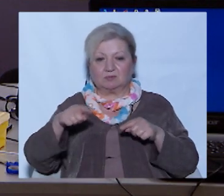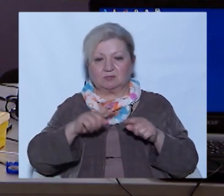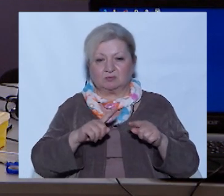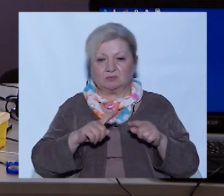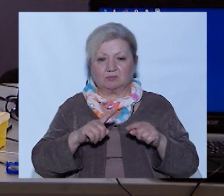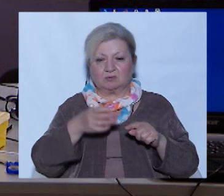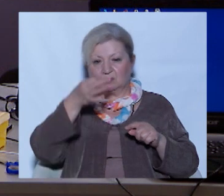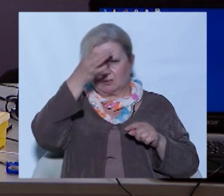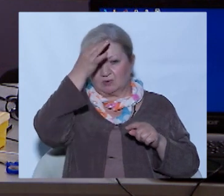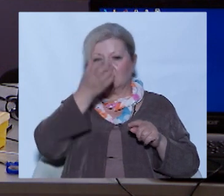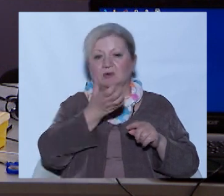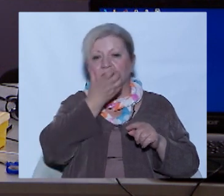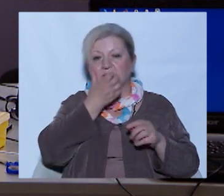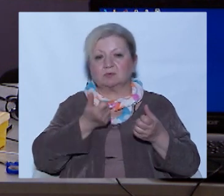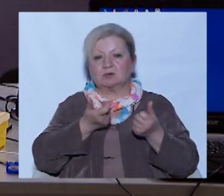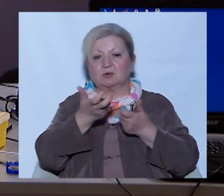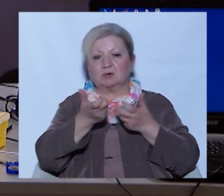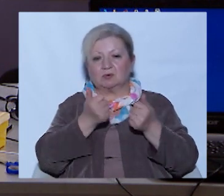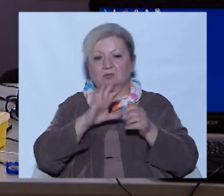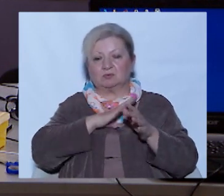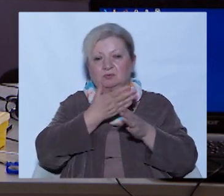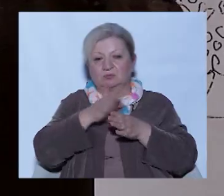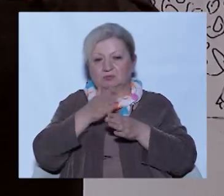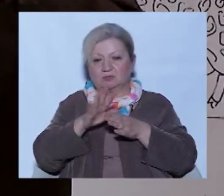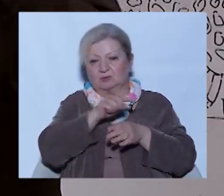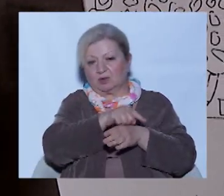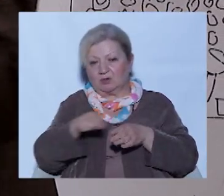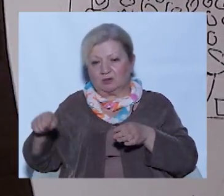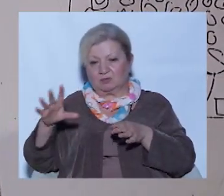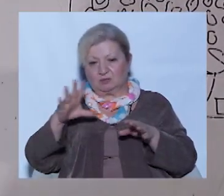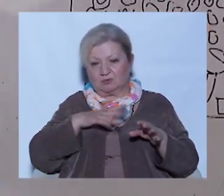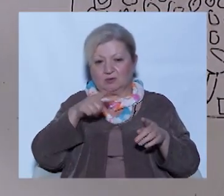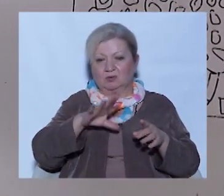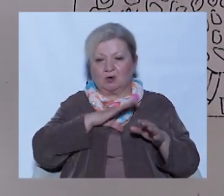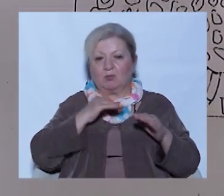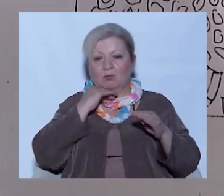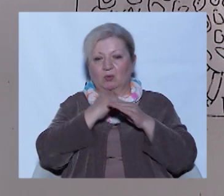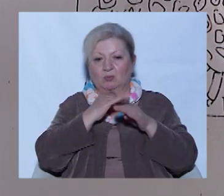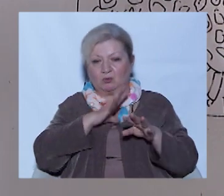ხაზებში არავითარ გავიხსენოთ სითბოს რაოდენობა, რომელიც გამოიყოფოდა გამტარში.